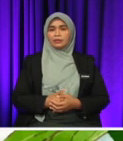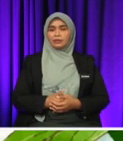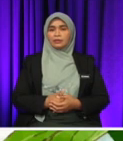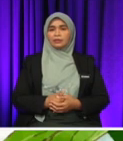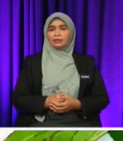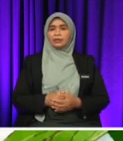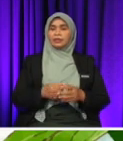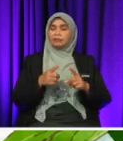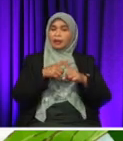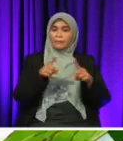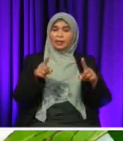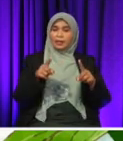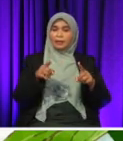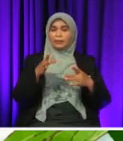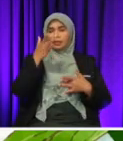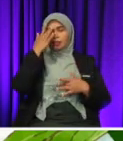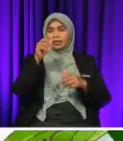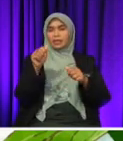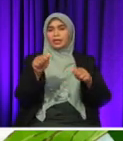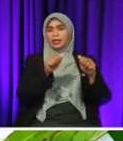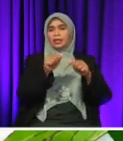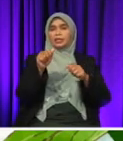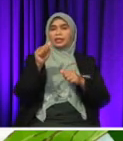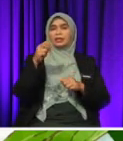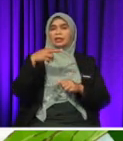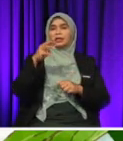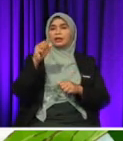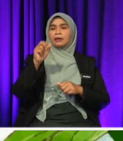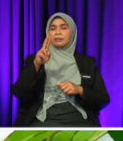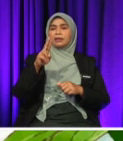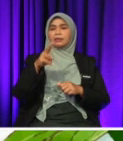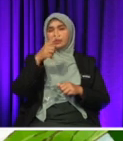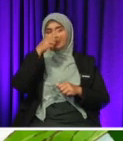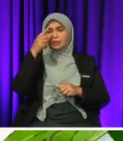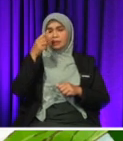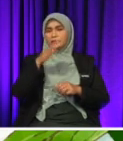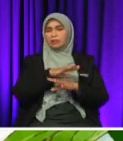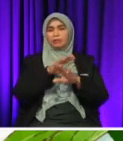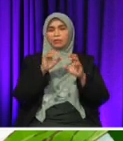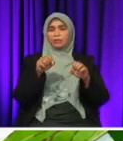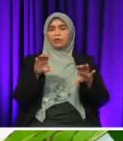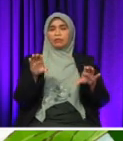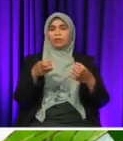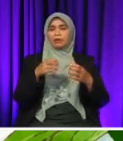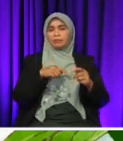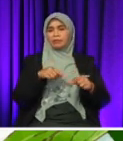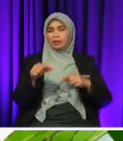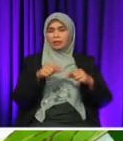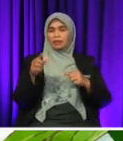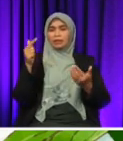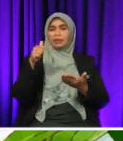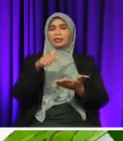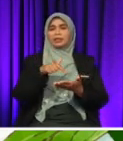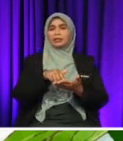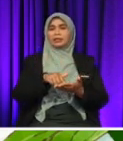namun serangan penyakit aman ini telah melumpuhkan setiap pergerakan Betul lah apabila diserang penyakit